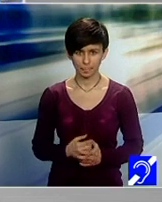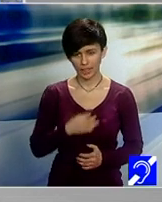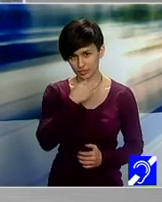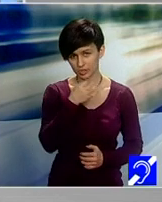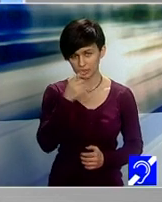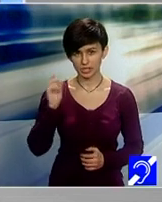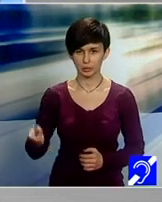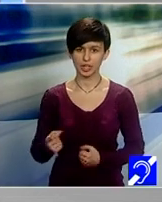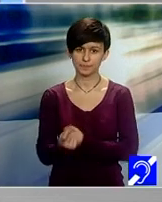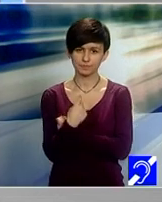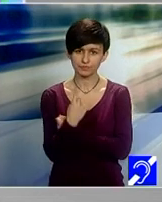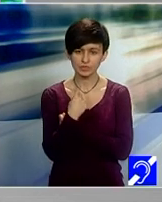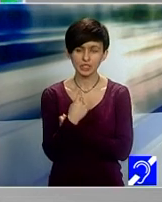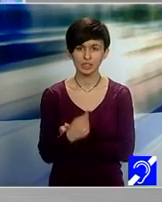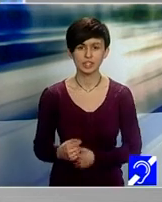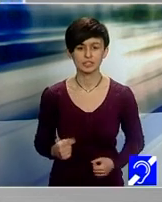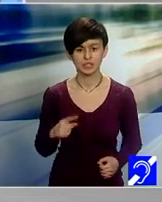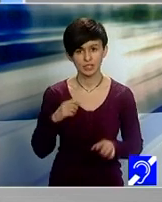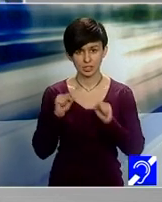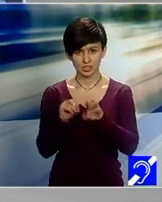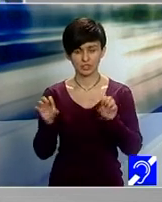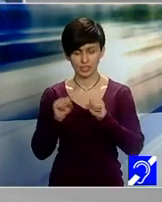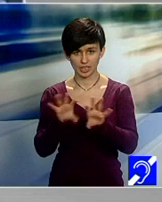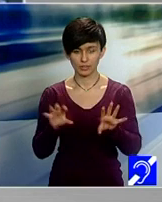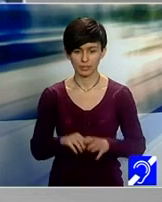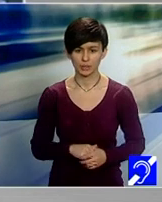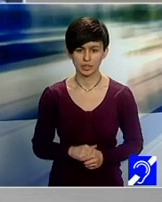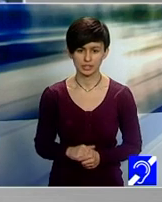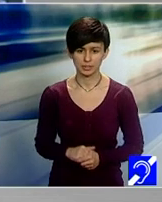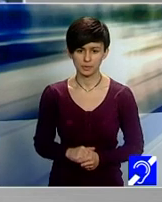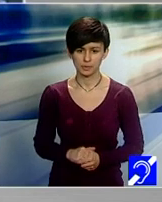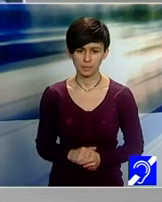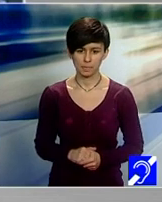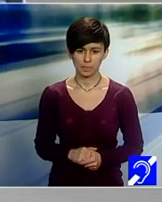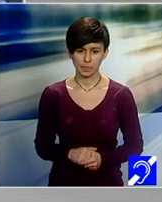vă informați. Păi, tu ca Banca Națională ce faci? Deci